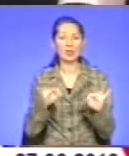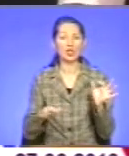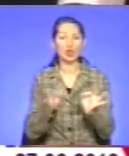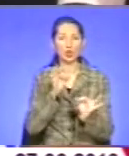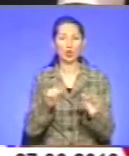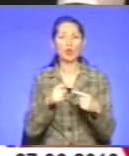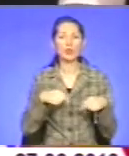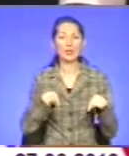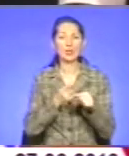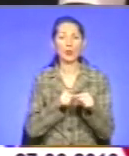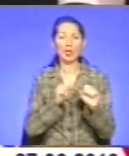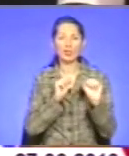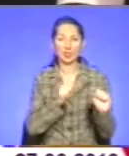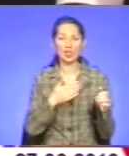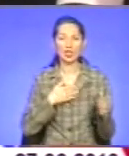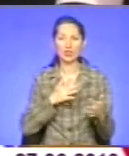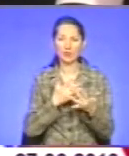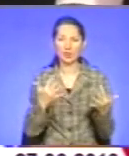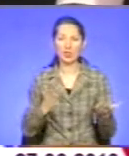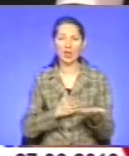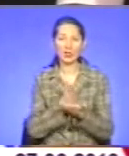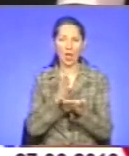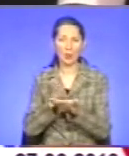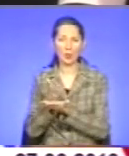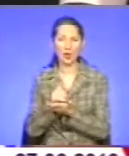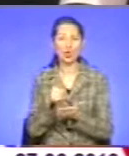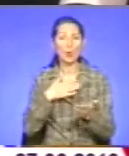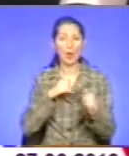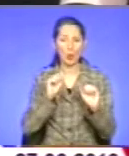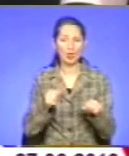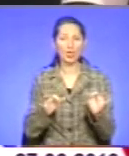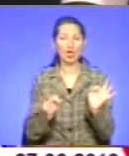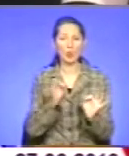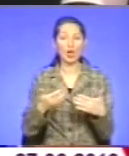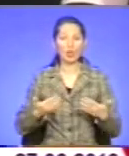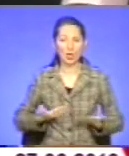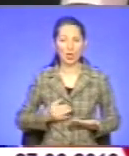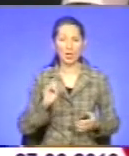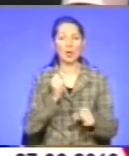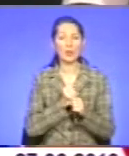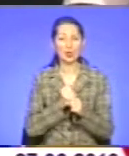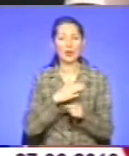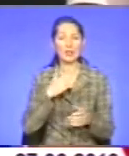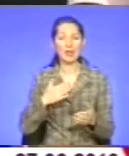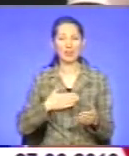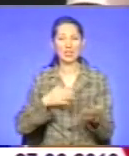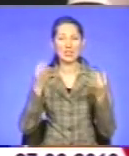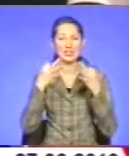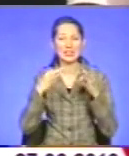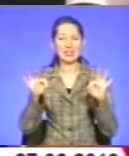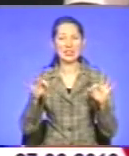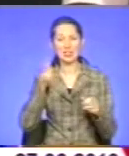яка захищає нас в різних напрямках, щоб ми могли нормально жити і працювати в нашій